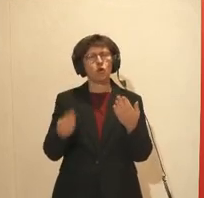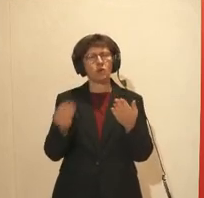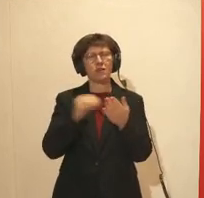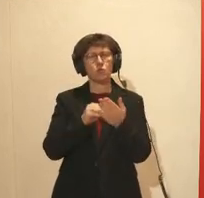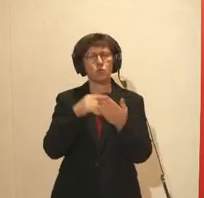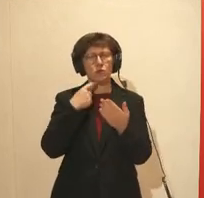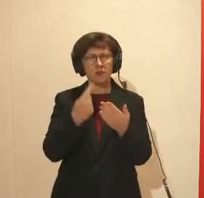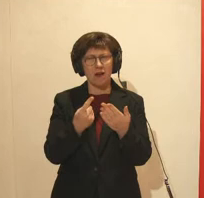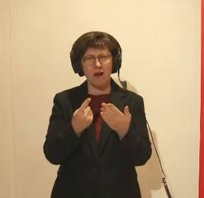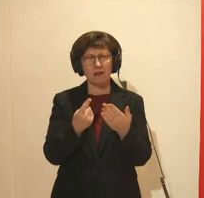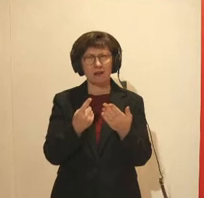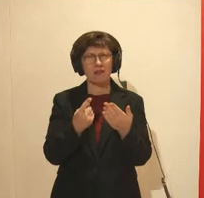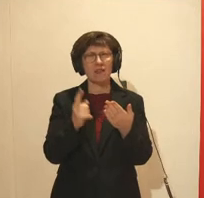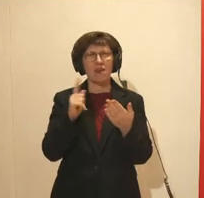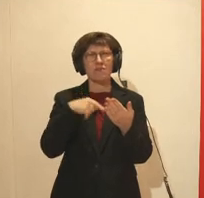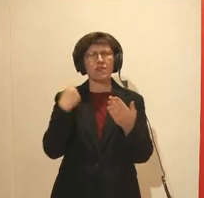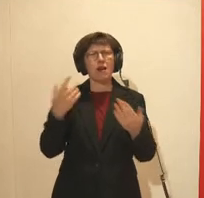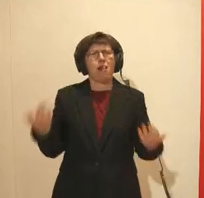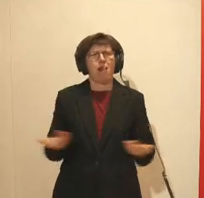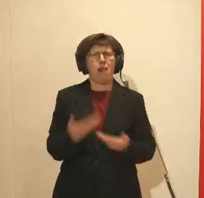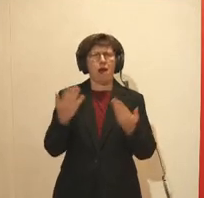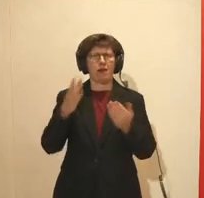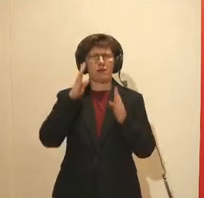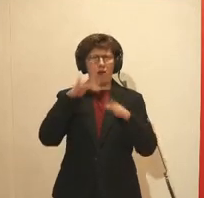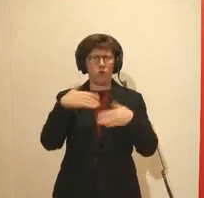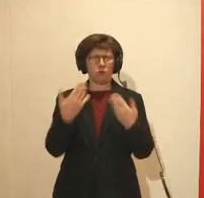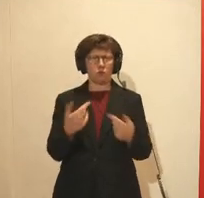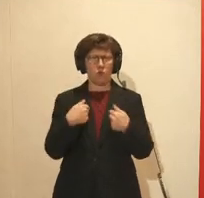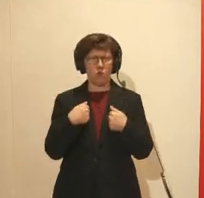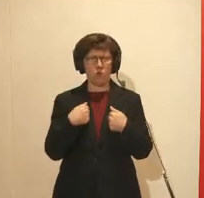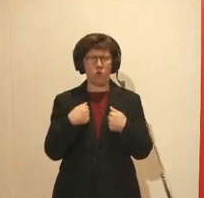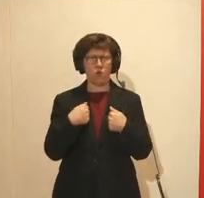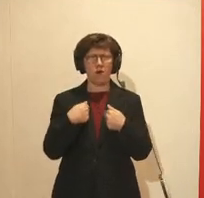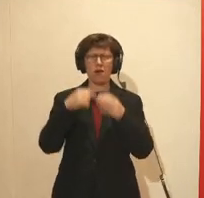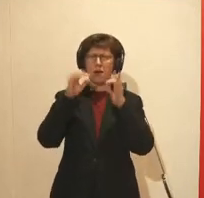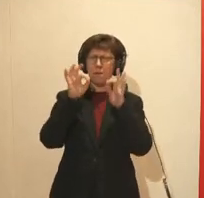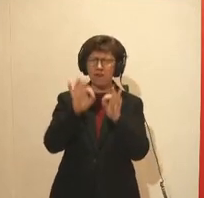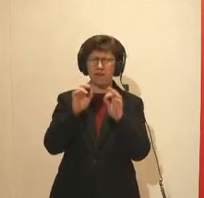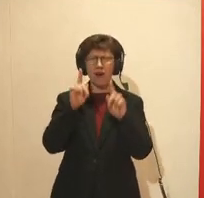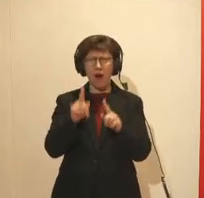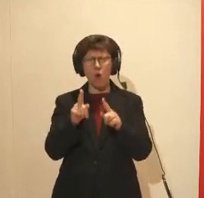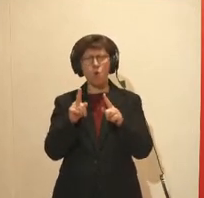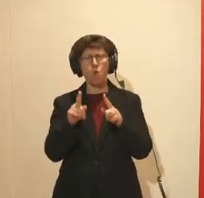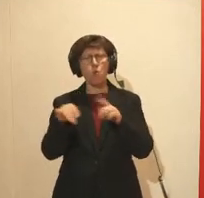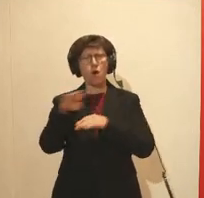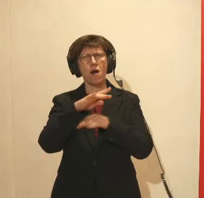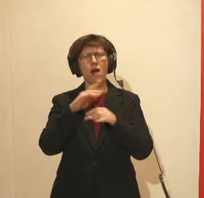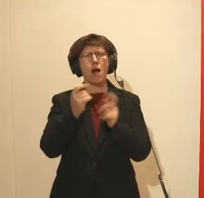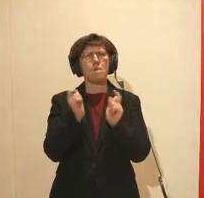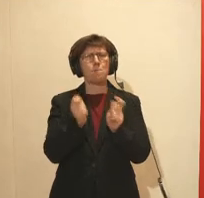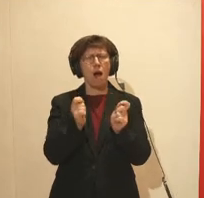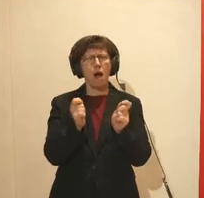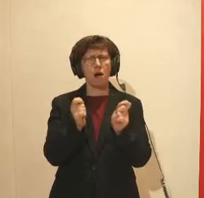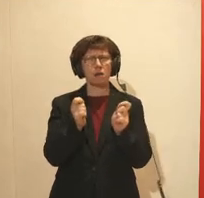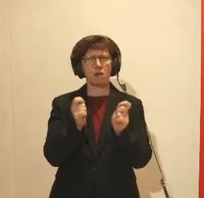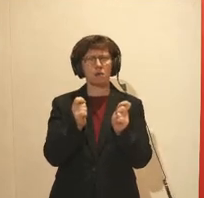ich kann dir gehen da ich davon auch in einer marktgetriebenen